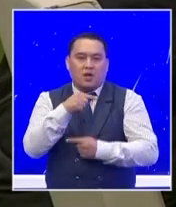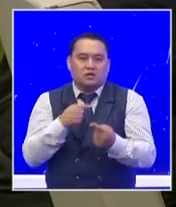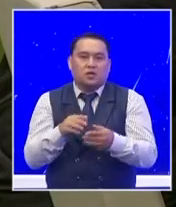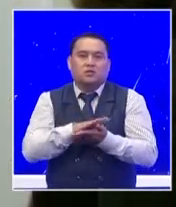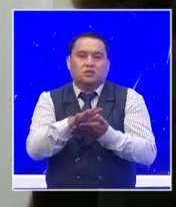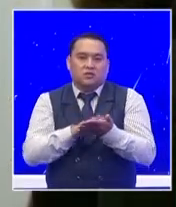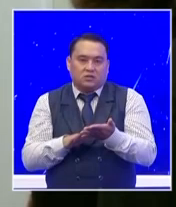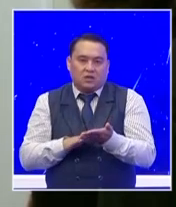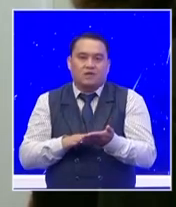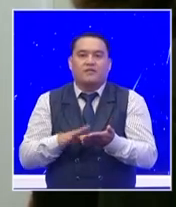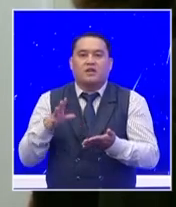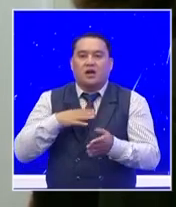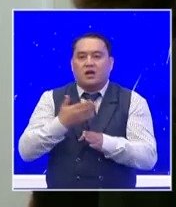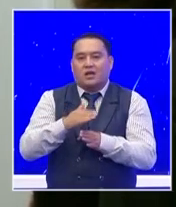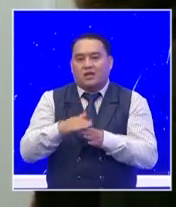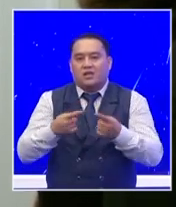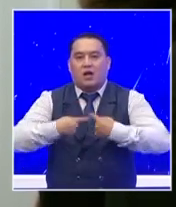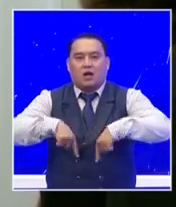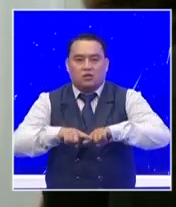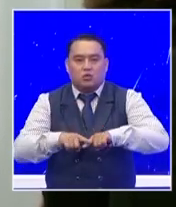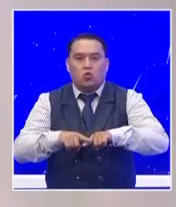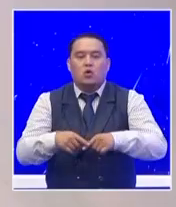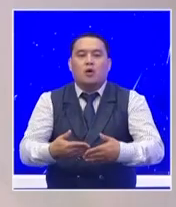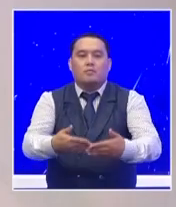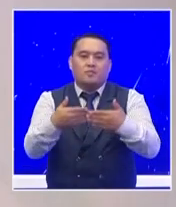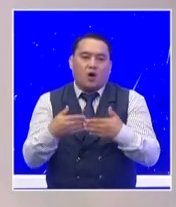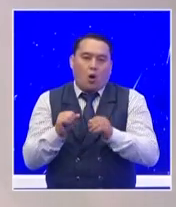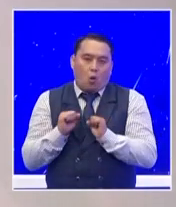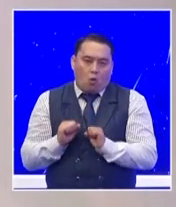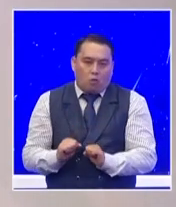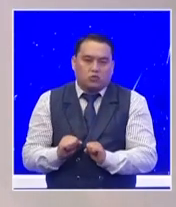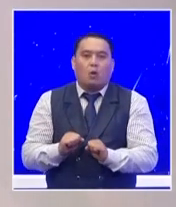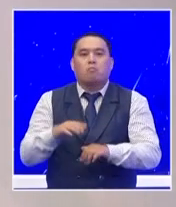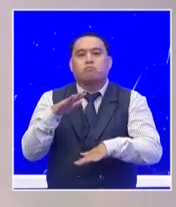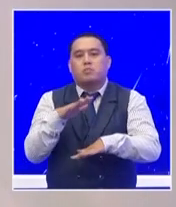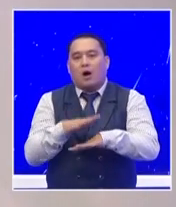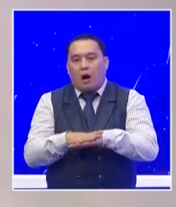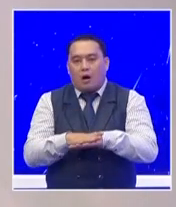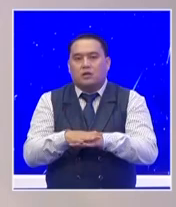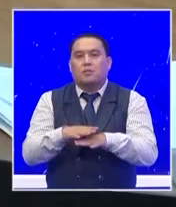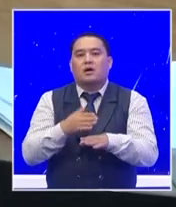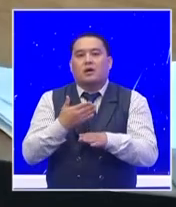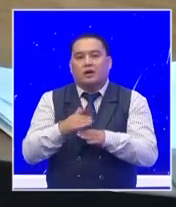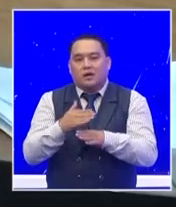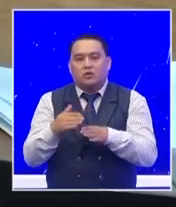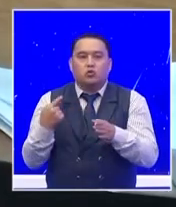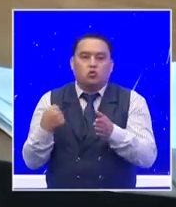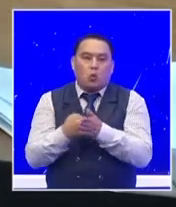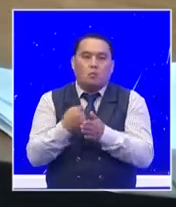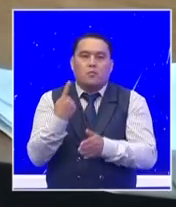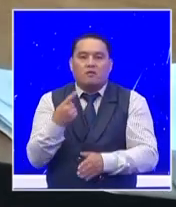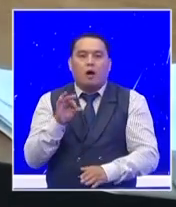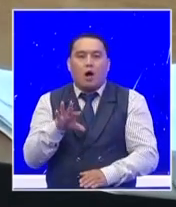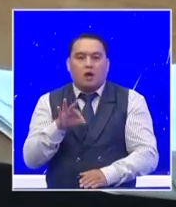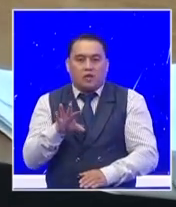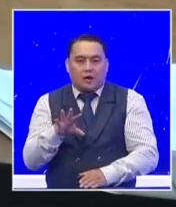подал соответствующее заявление, кредитные организации предоставляют отсрочку по банковским займам или микрокредитам до 1 октября этого